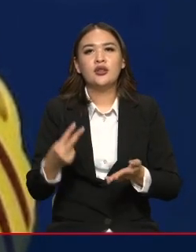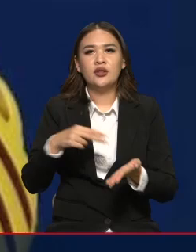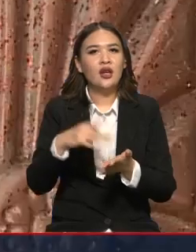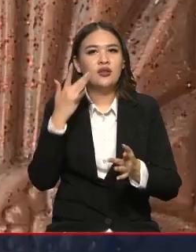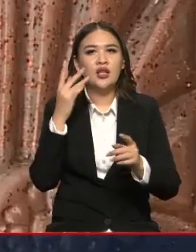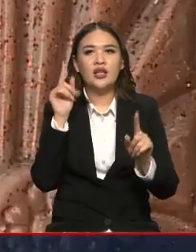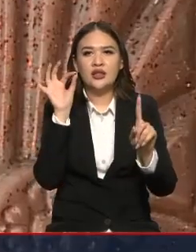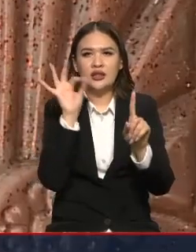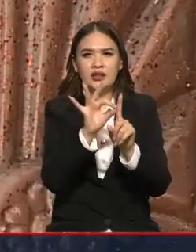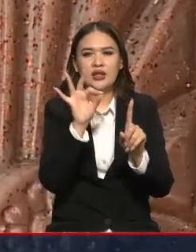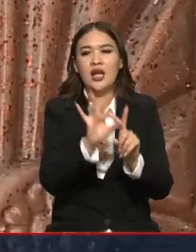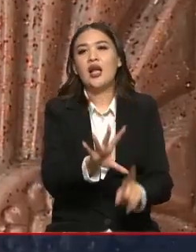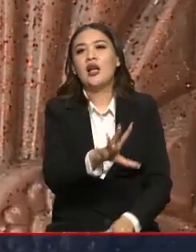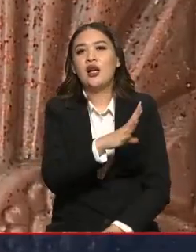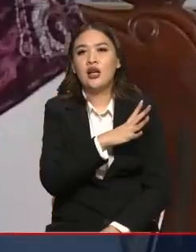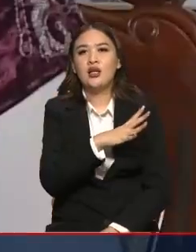цели вспоминают